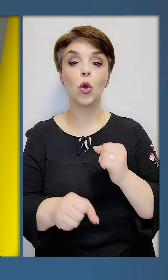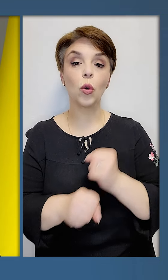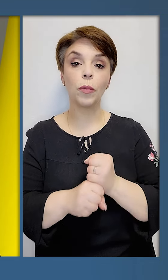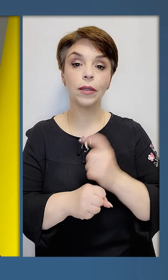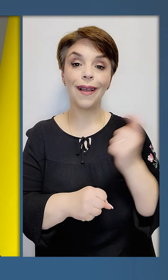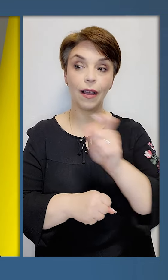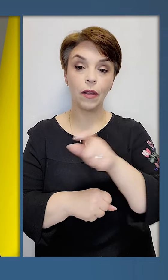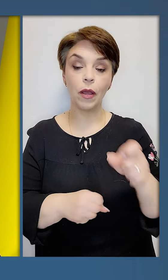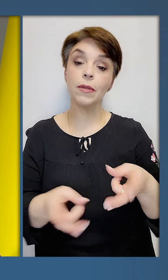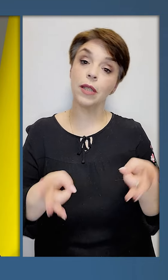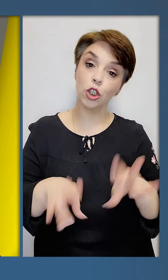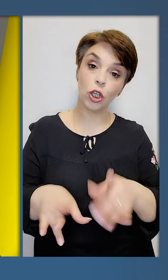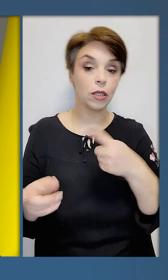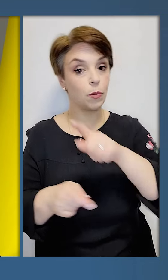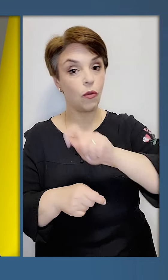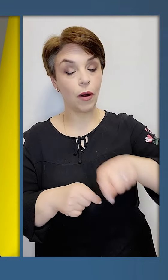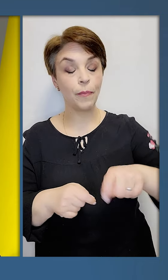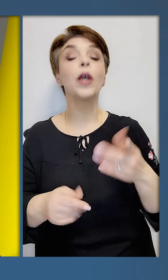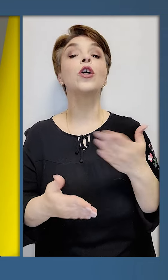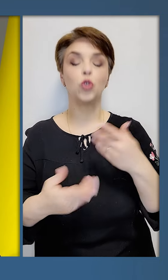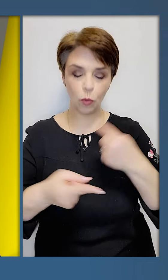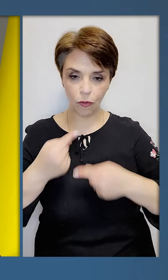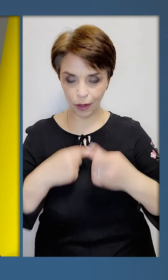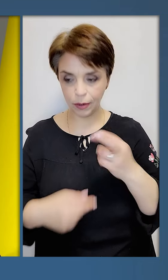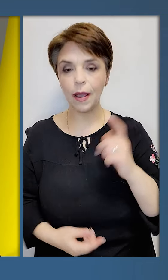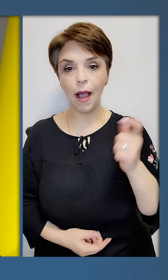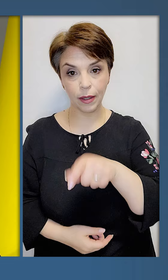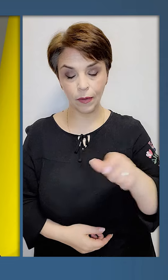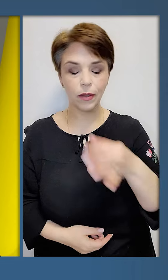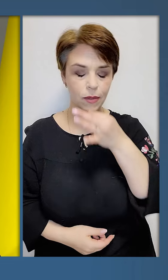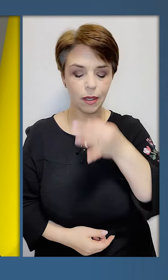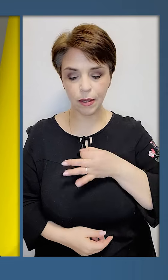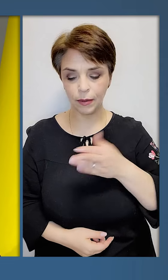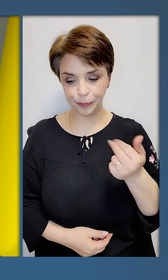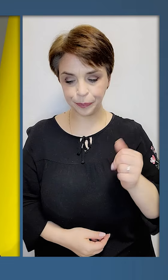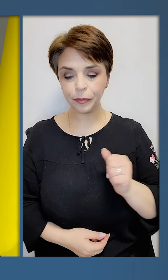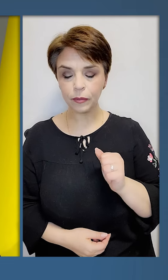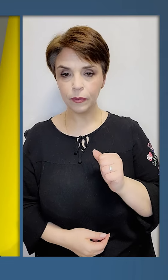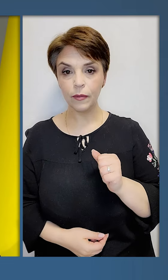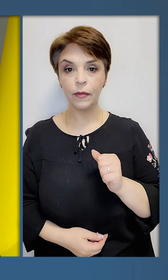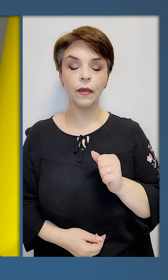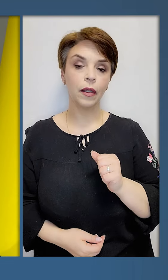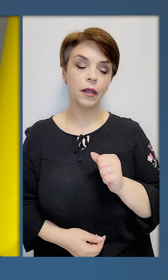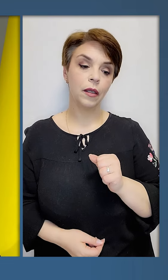Що робити харків'янам залишатися? А, щодо повернення харків'ян, ви сказали. Ну,